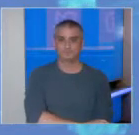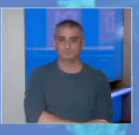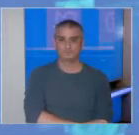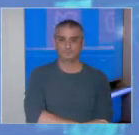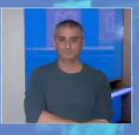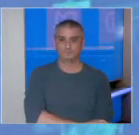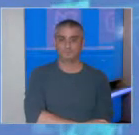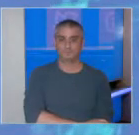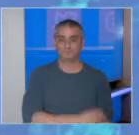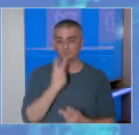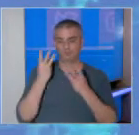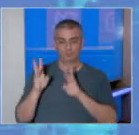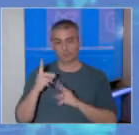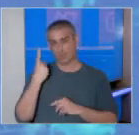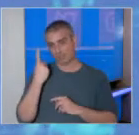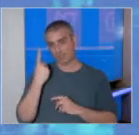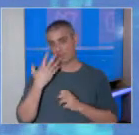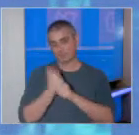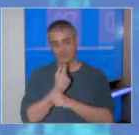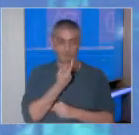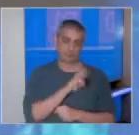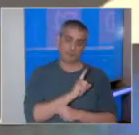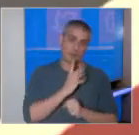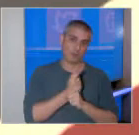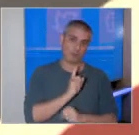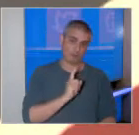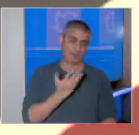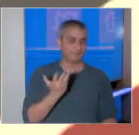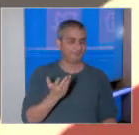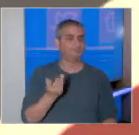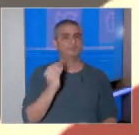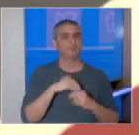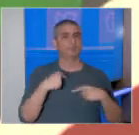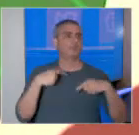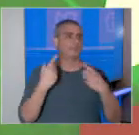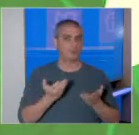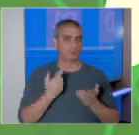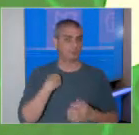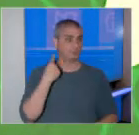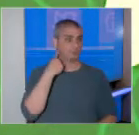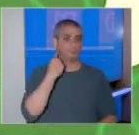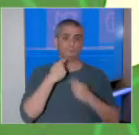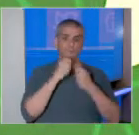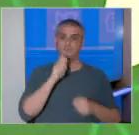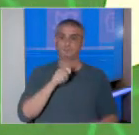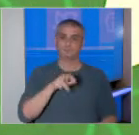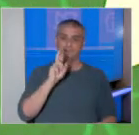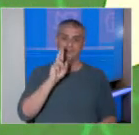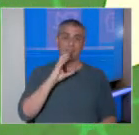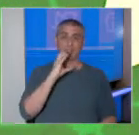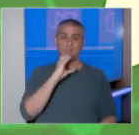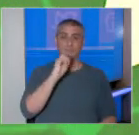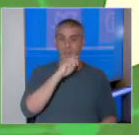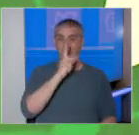שתי שיטות. אחת לטענתם הצליחה והשנייה לא. עוד במהלך היום נודע לנו שחברת הכנסת ע'דיר כמאל